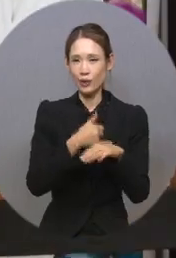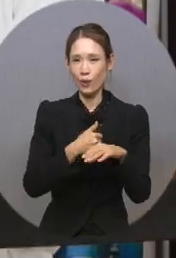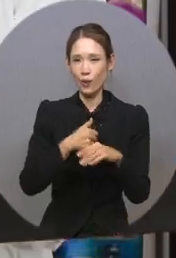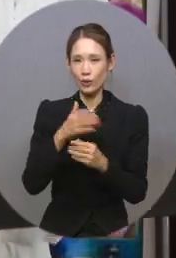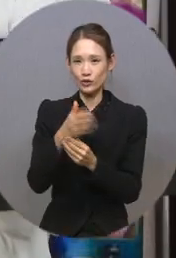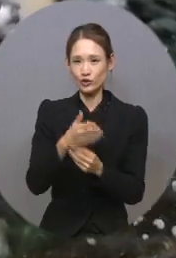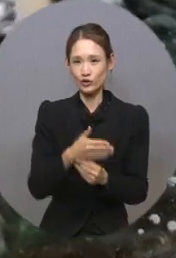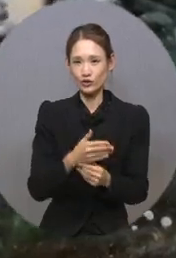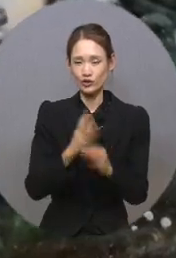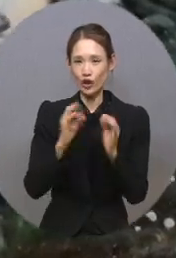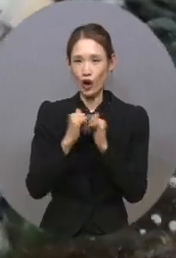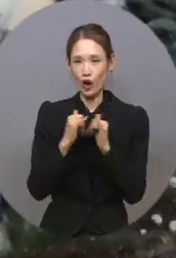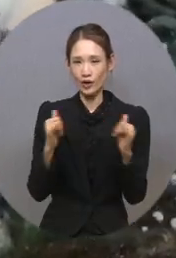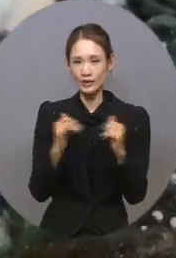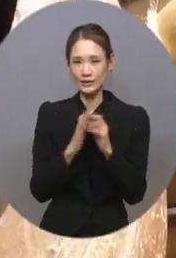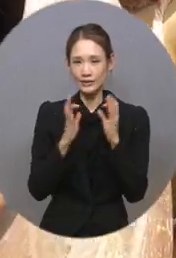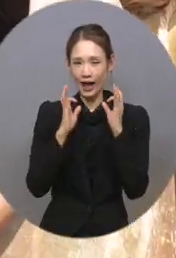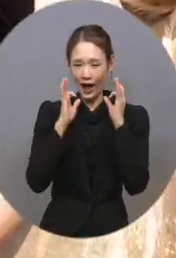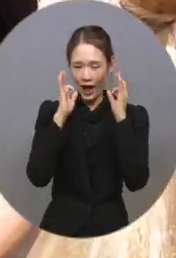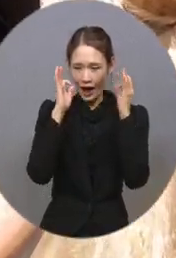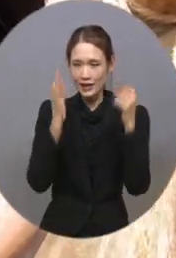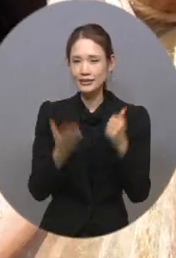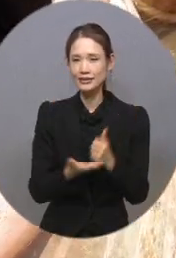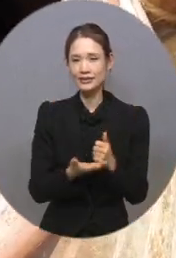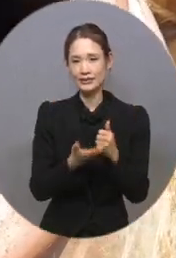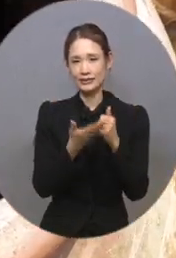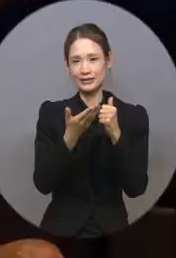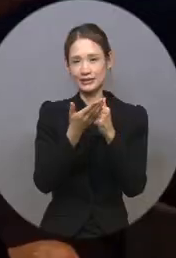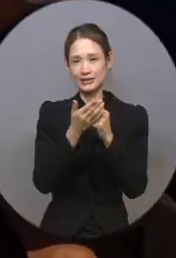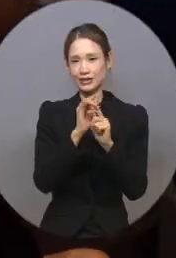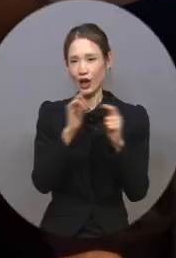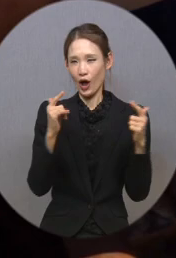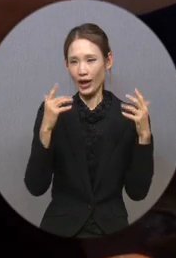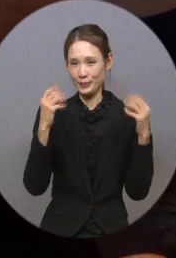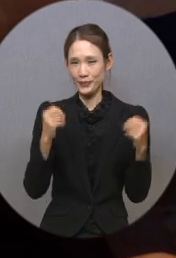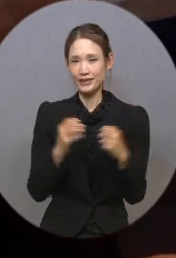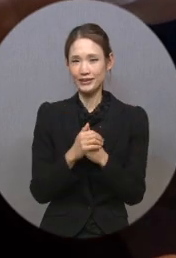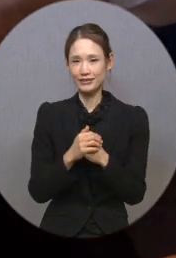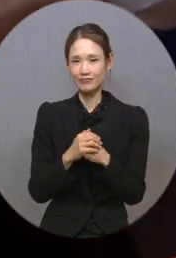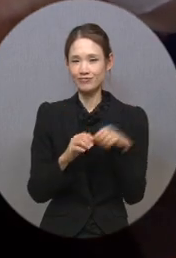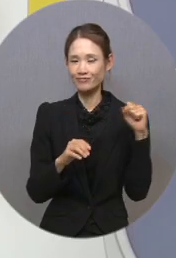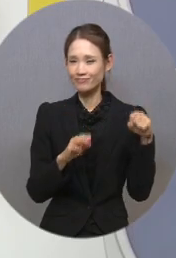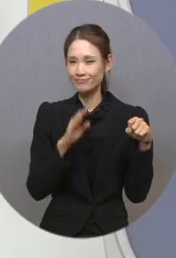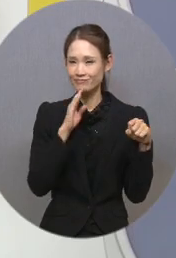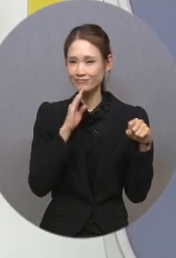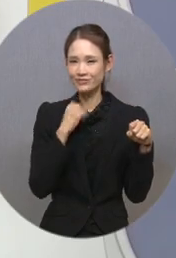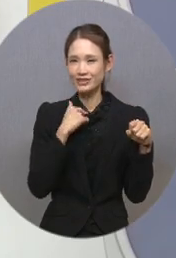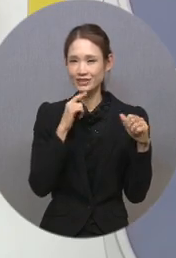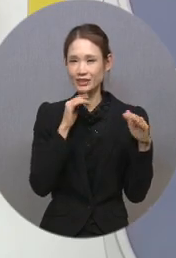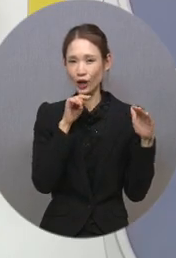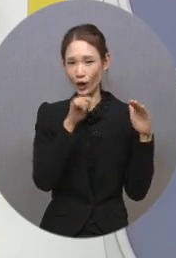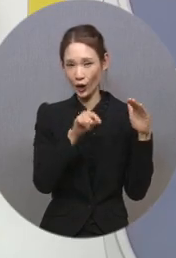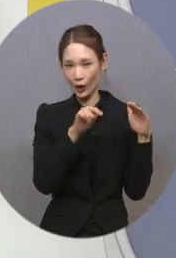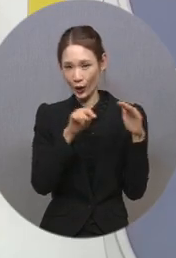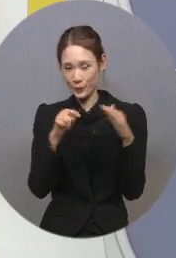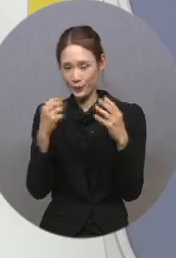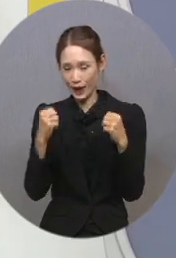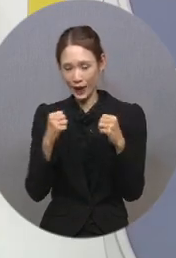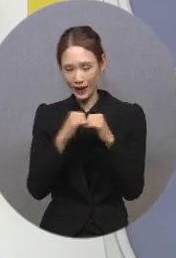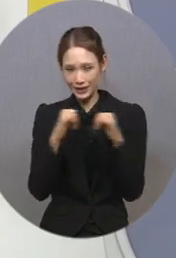농축어업인들이 정성들을 키운 산의 진미가 넘쳐납니다. 맞아요. 제가 그 현장을 또 많이 봤던 사람 중